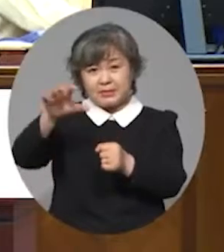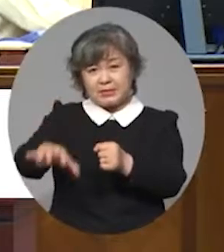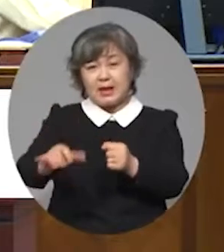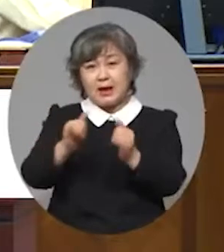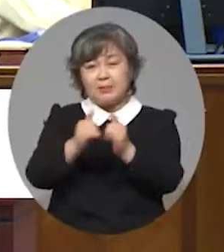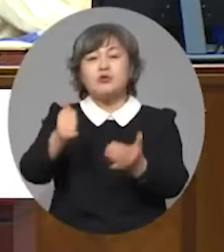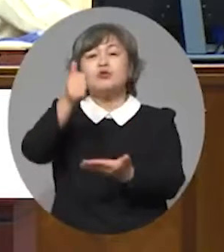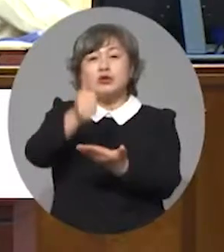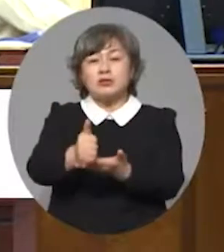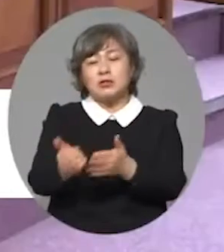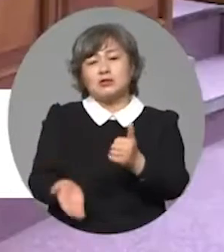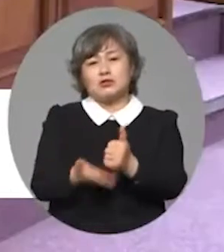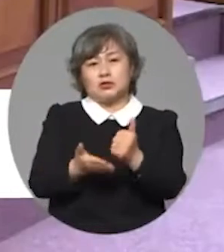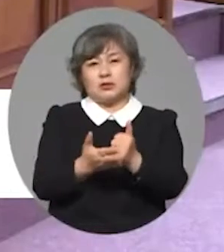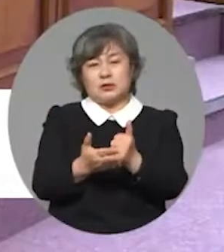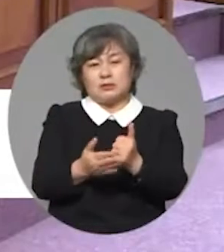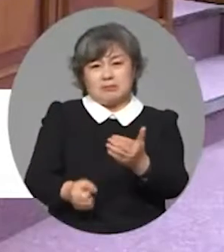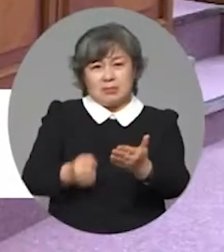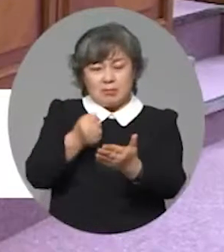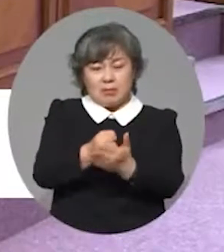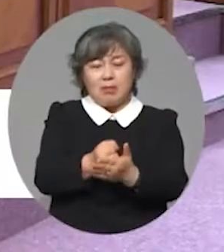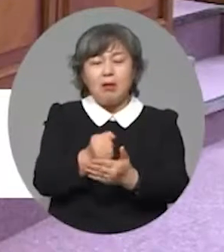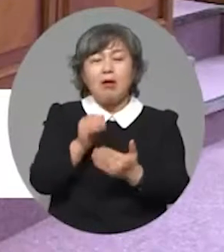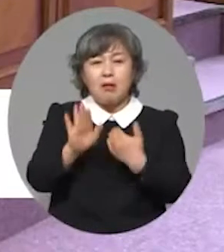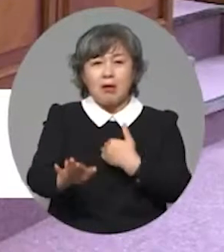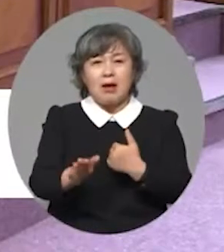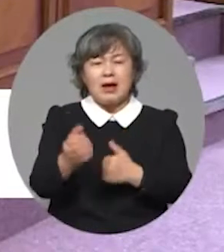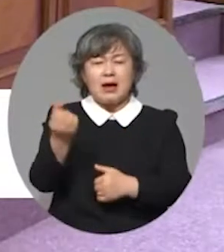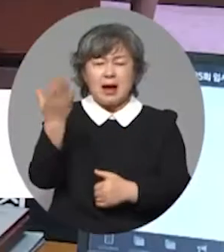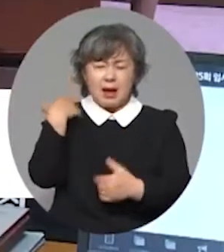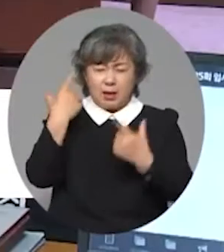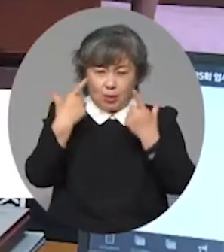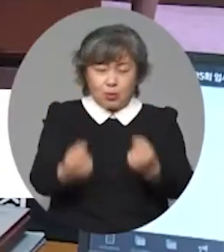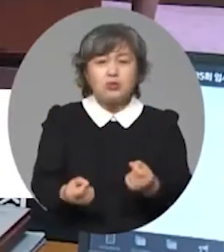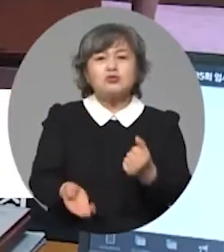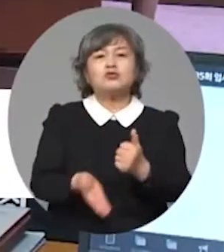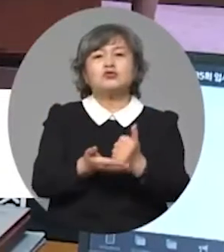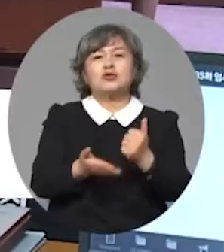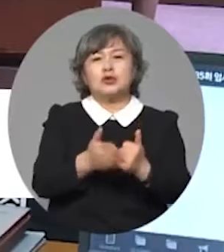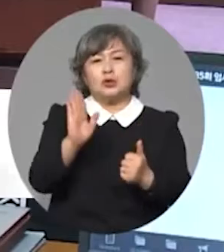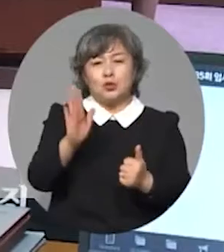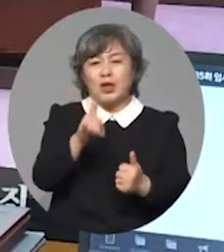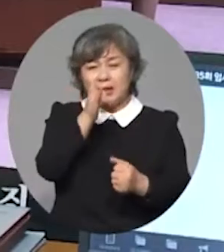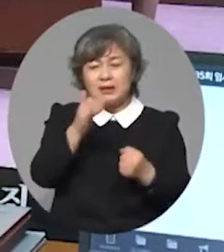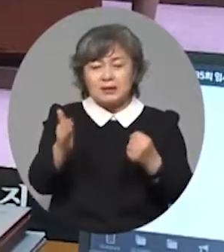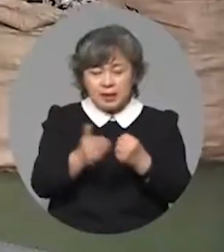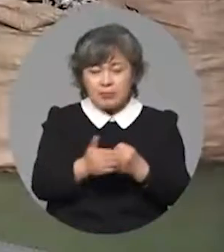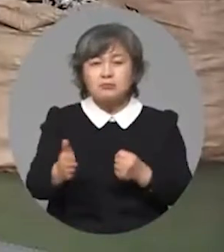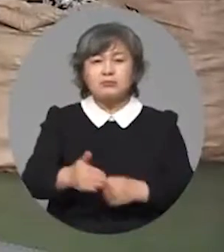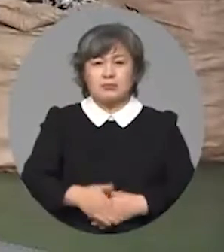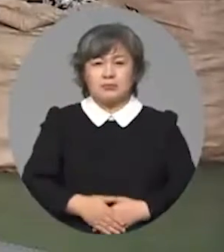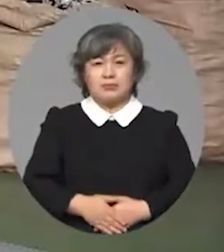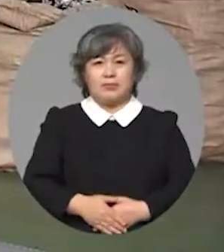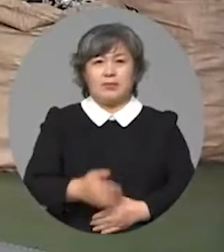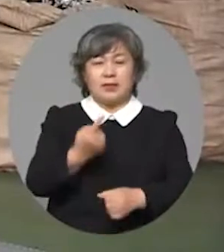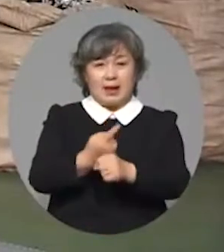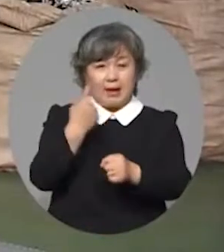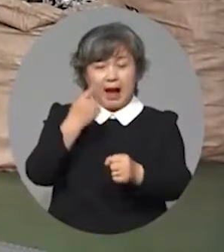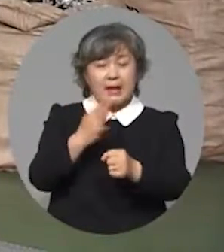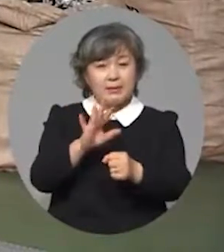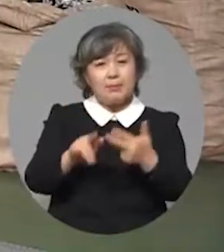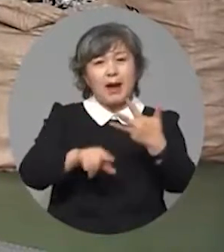주민지원협의체 위원 추천 의결을 앞두고 있는데 기존 인사들이 재추천될 가능성이 높기 때문입니다. 지난